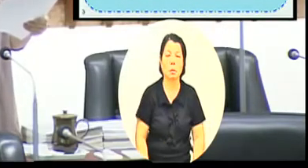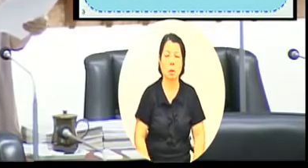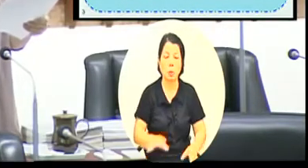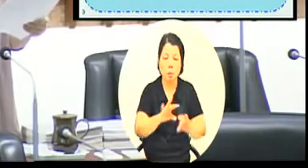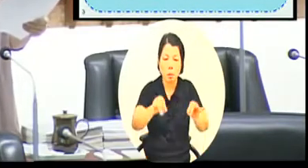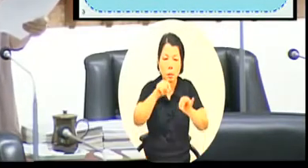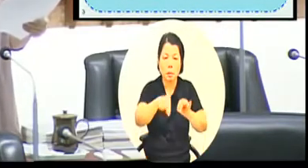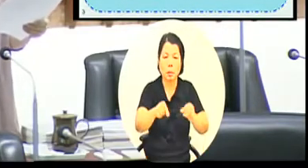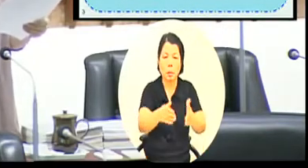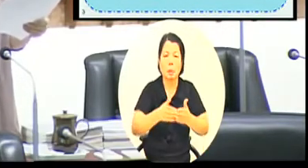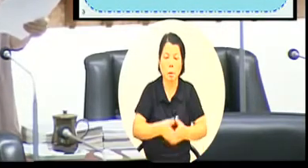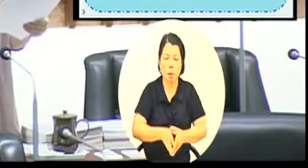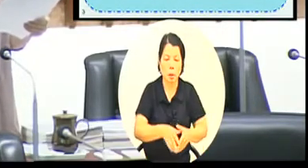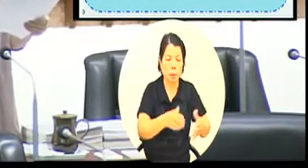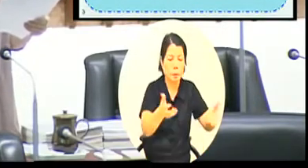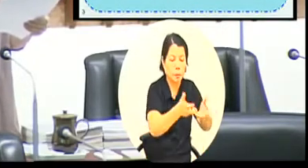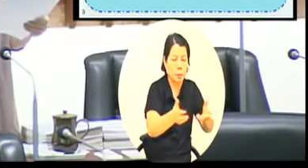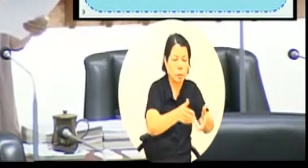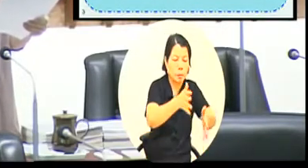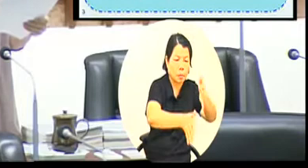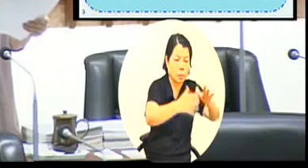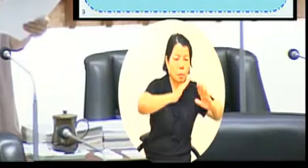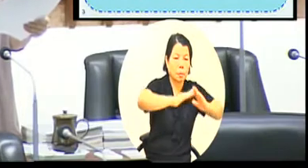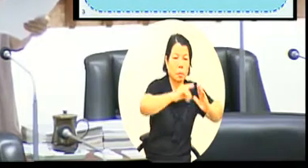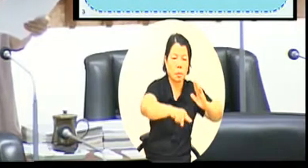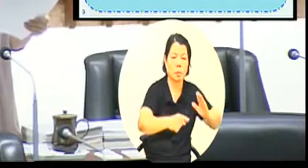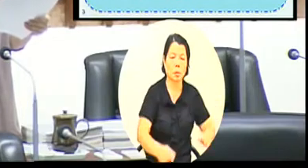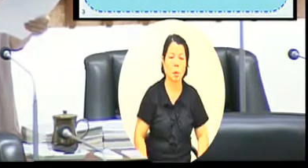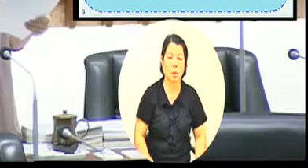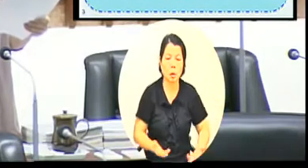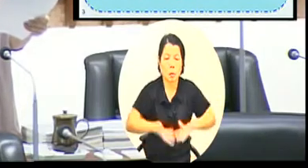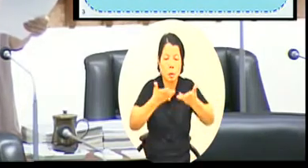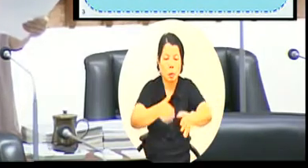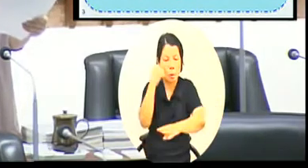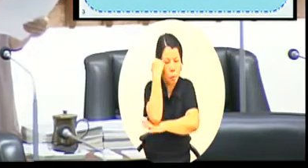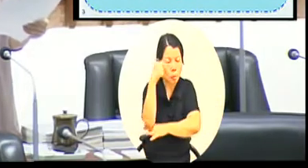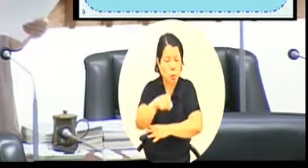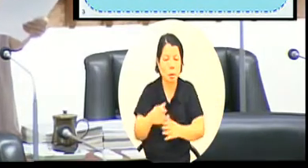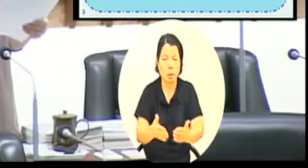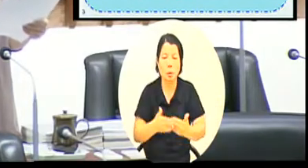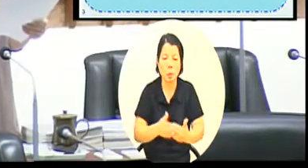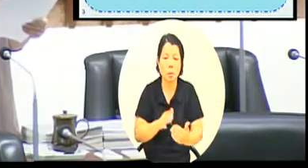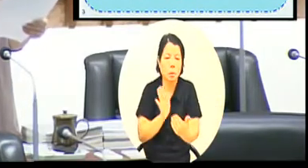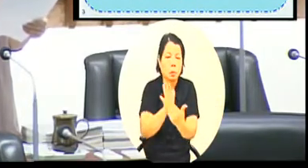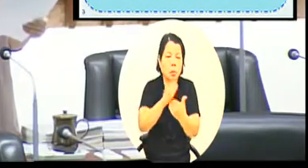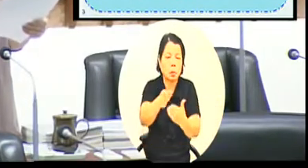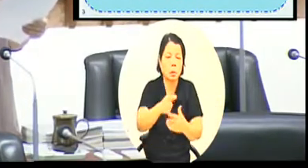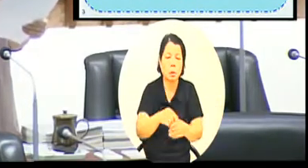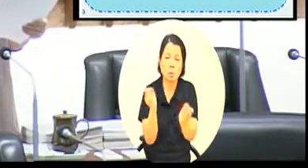土地及建筑物以及以供住宅及无碍居住、宁静、安